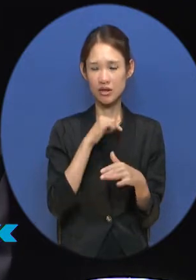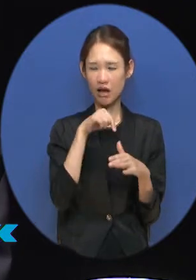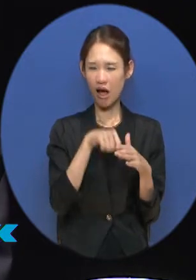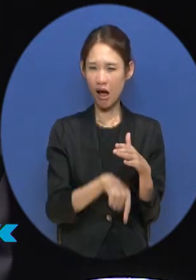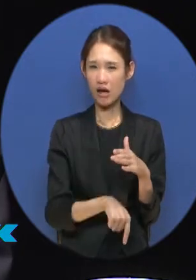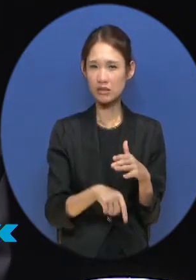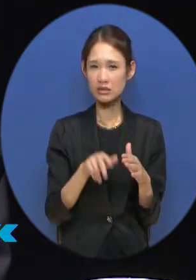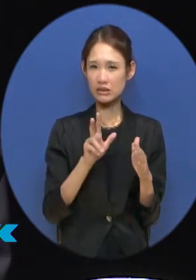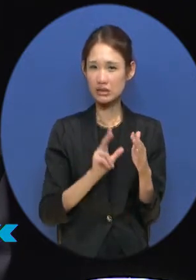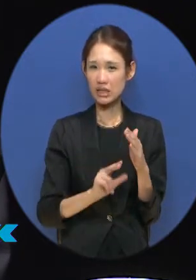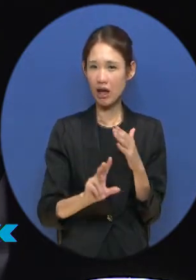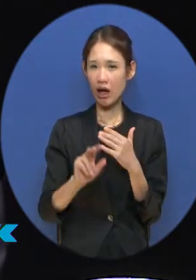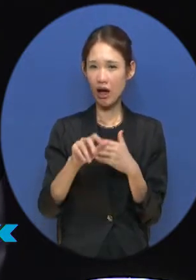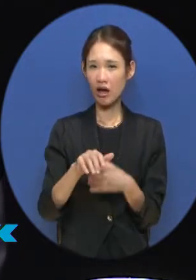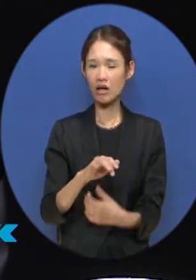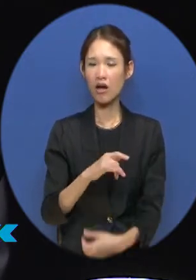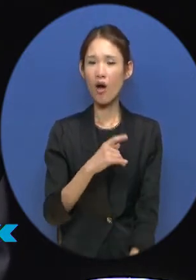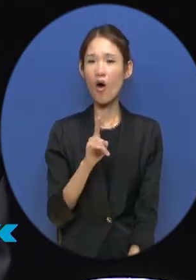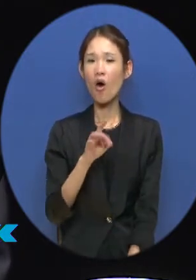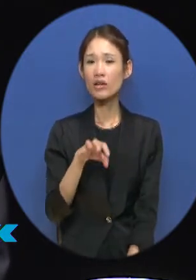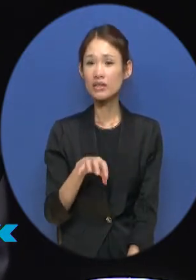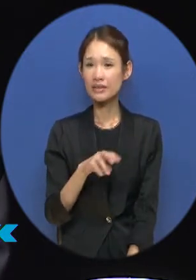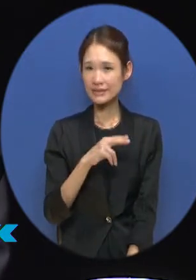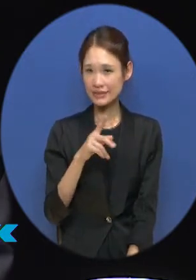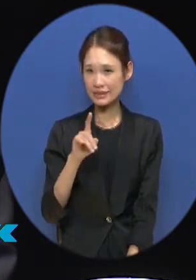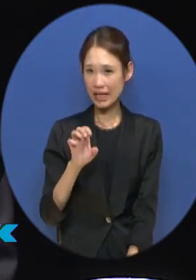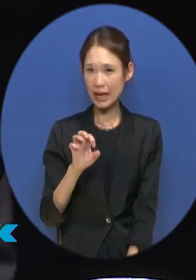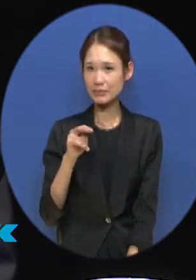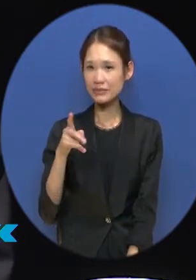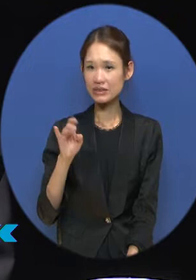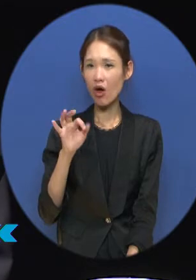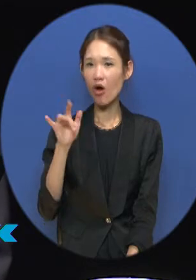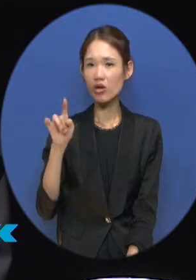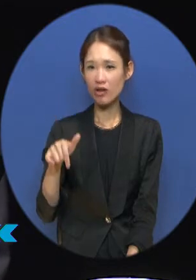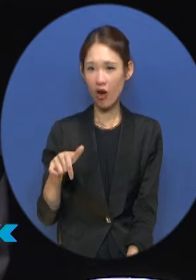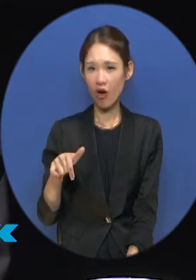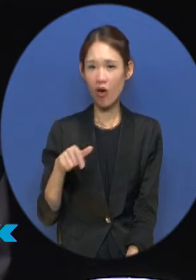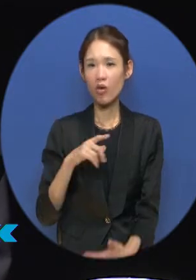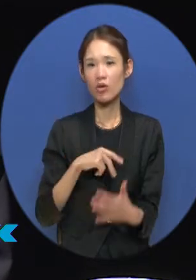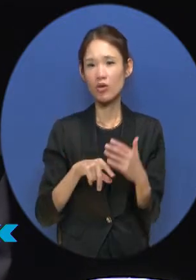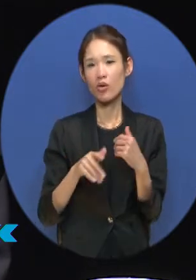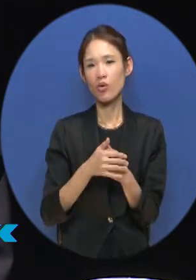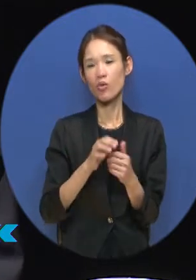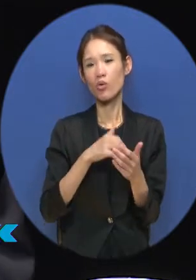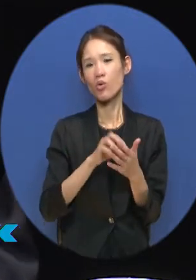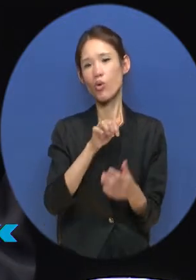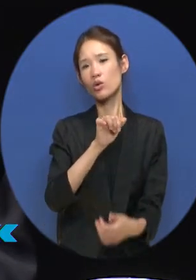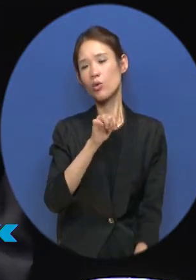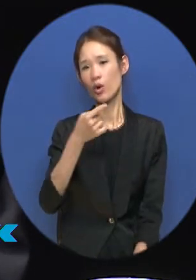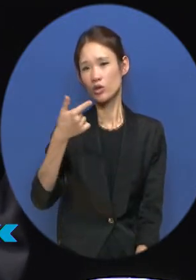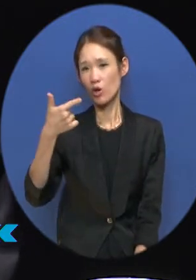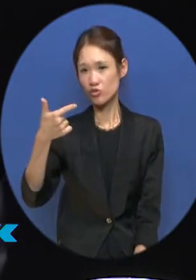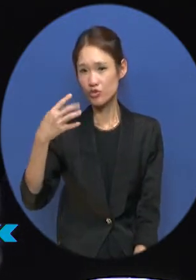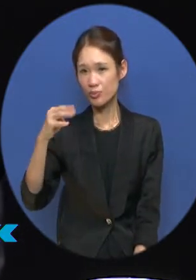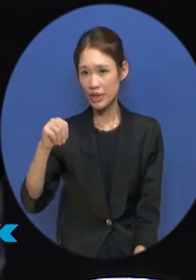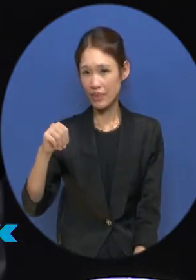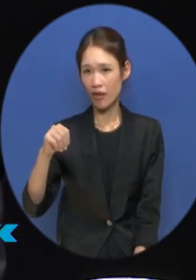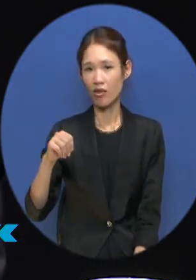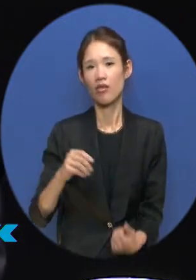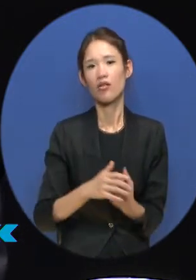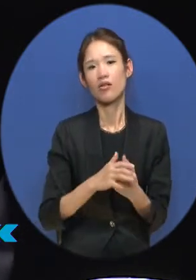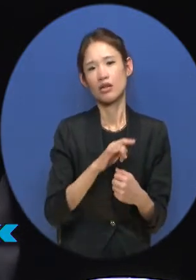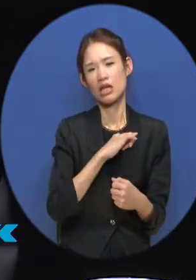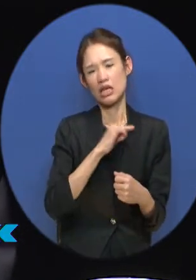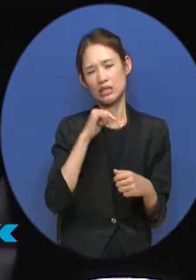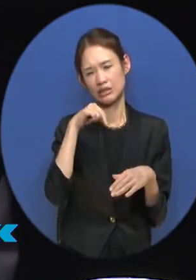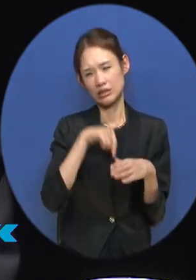심도가 가장 깊은 지하철이 산성역 55.6m입니다. 굉장히 깊은 깊이가